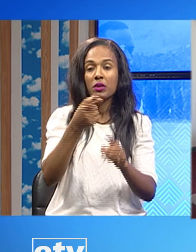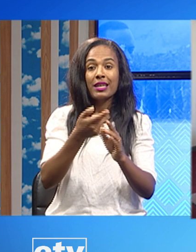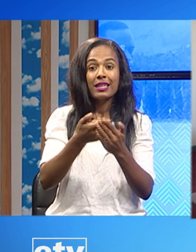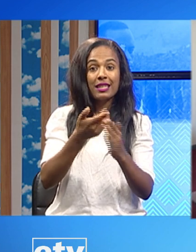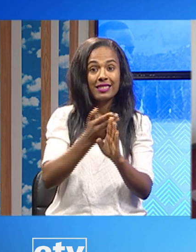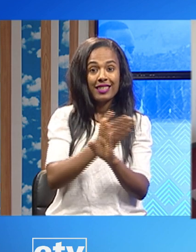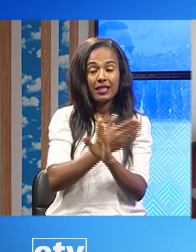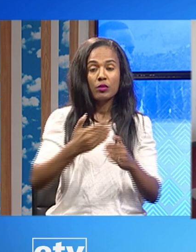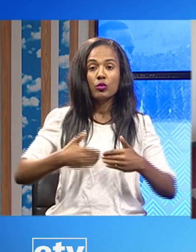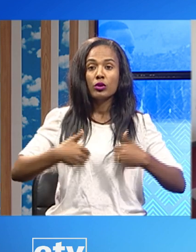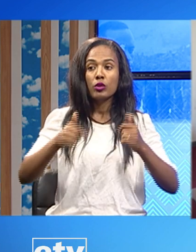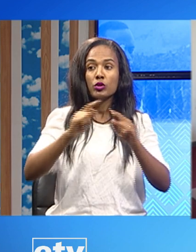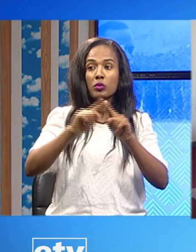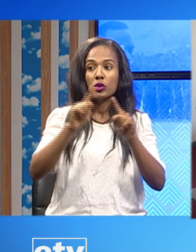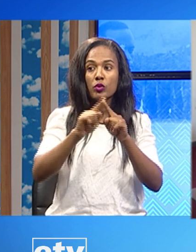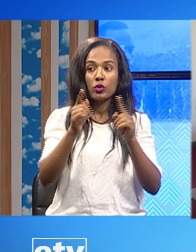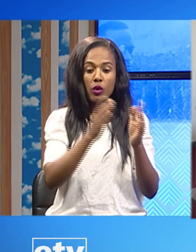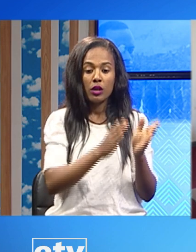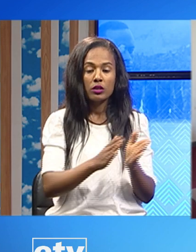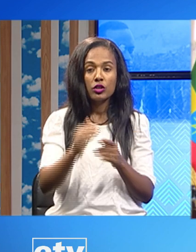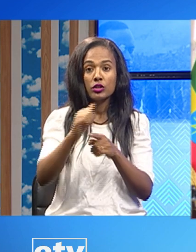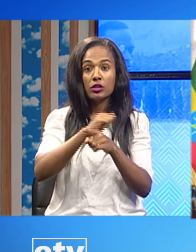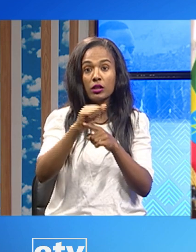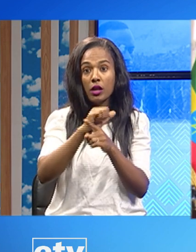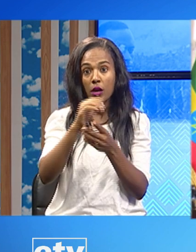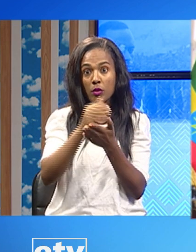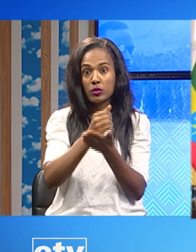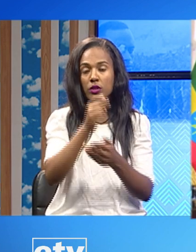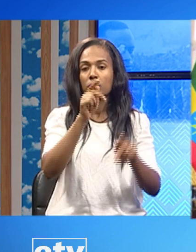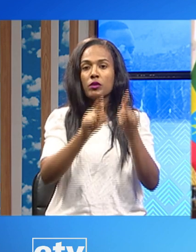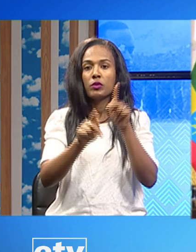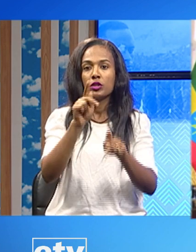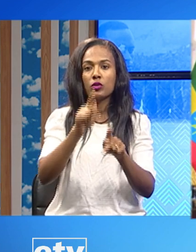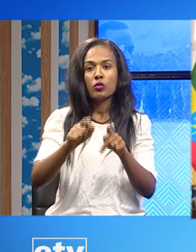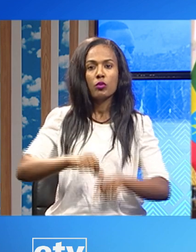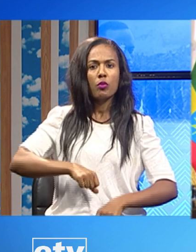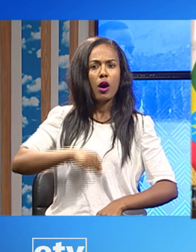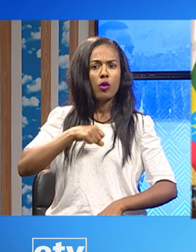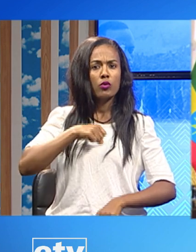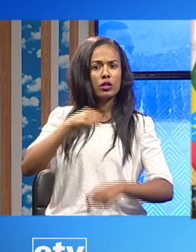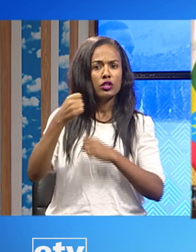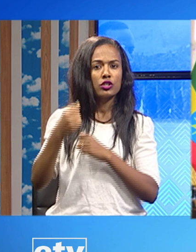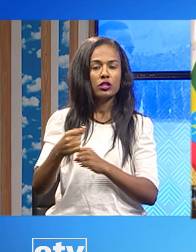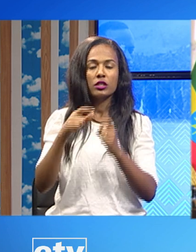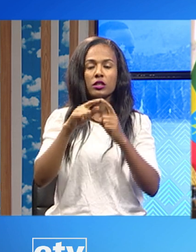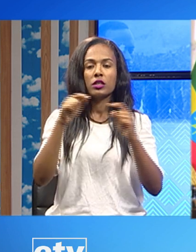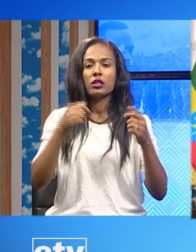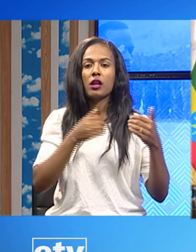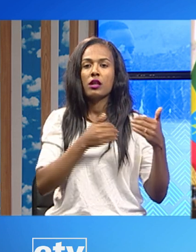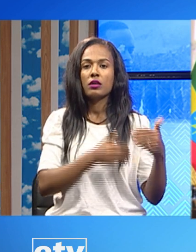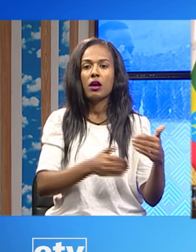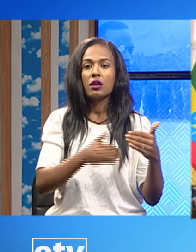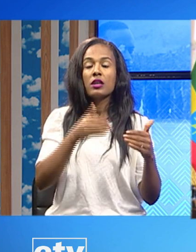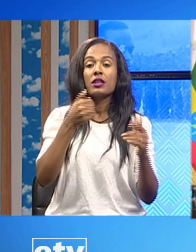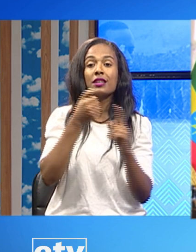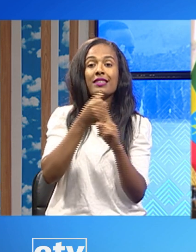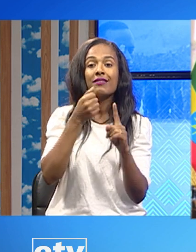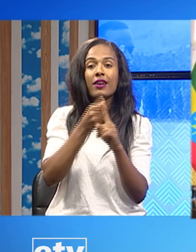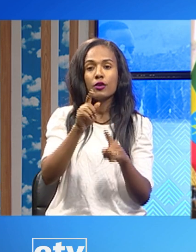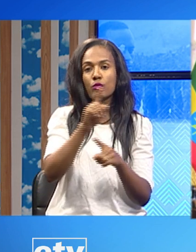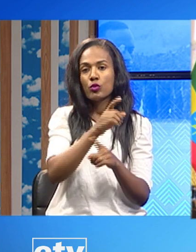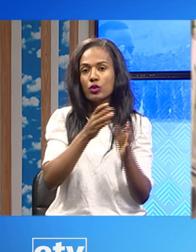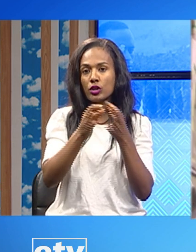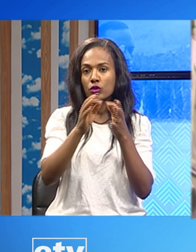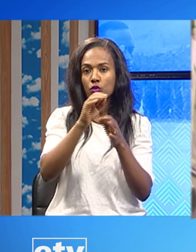ቀደም ወጣቶች በልዩ ልዩ አደረጃጀቶች ስልጠና በመውሰድና ህብረተሰቡም በአኩሪ ደጀንነት ከጠላት ጋር በግንባር እየተፋለሙ መሆኑን